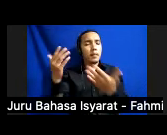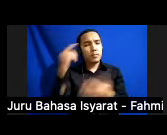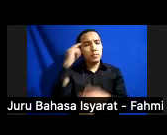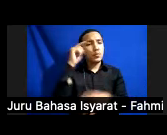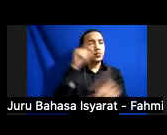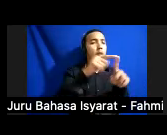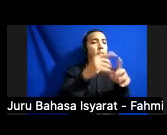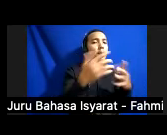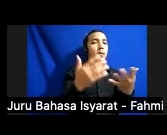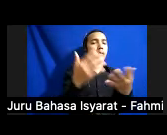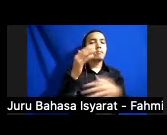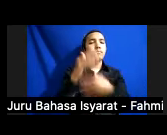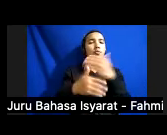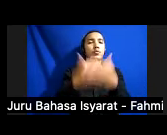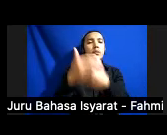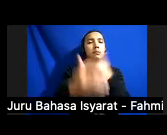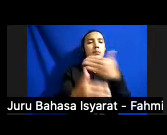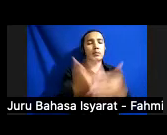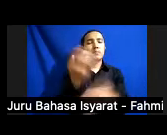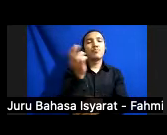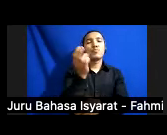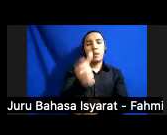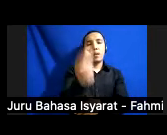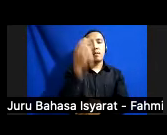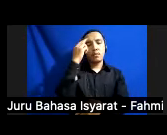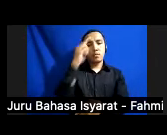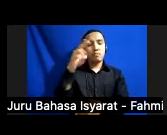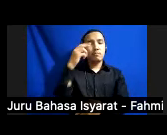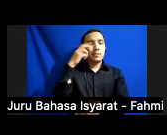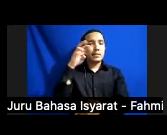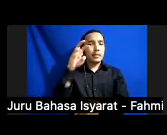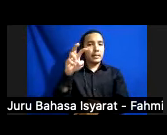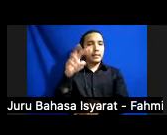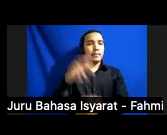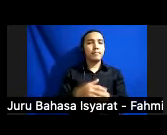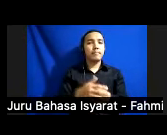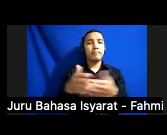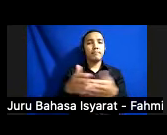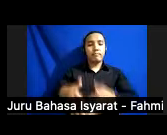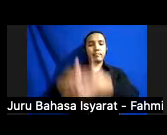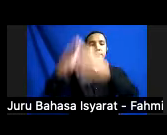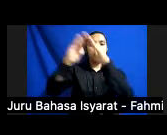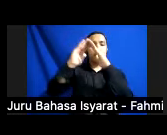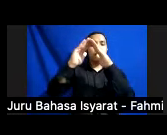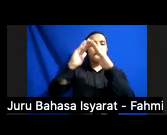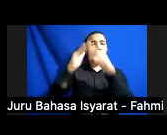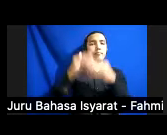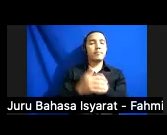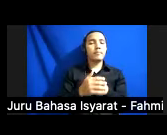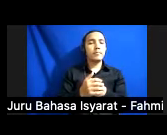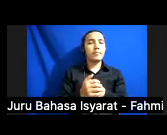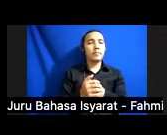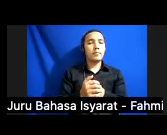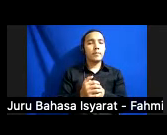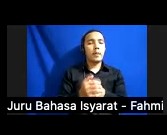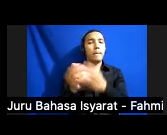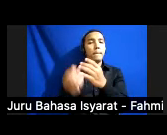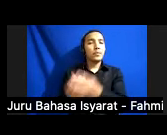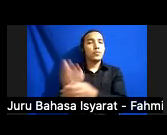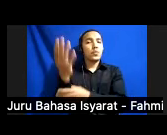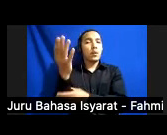pengawasan pendirinya bangunan yang dibangun untuk balai pertemuan yang ada di IT